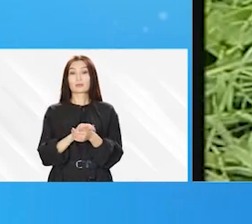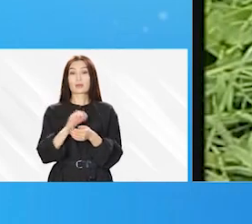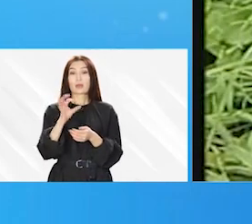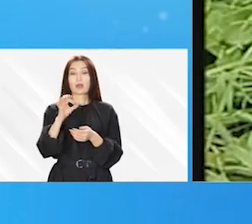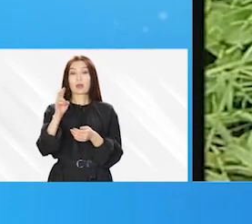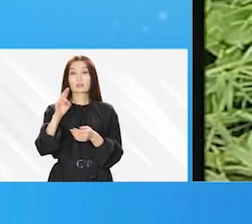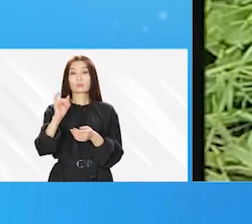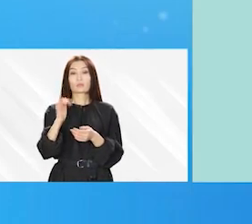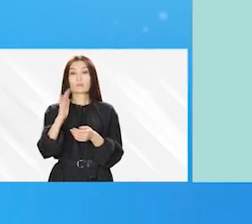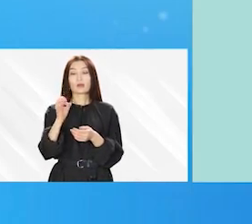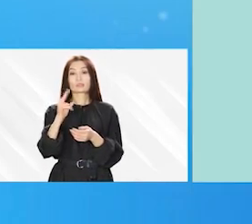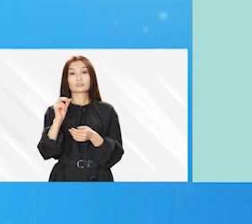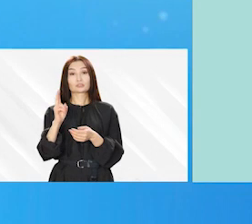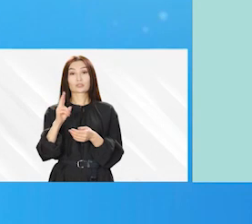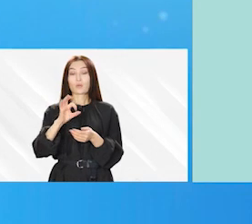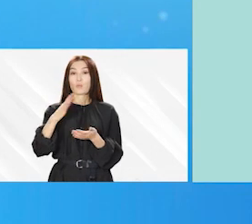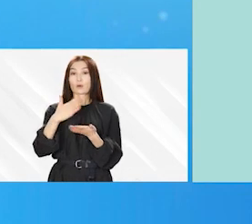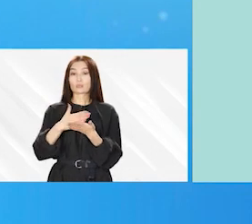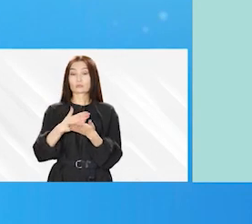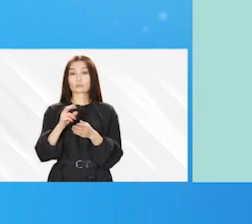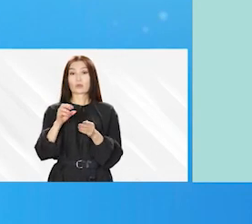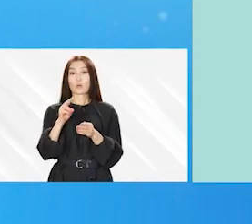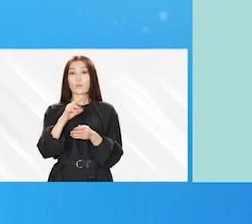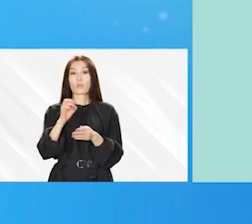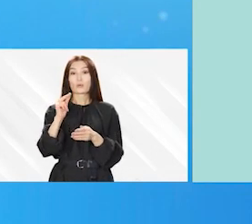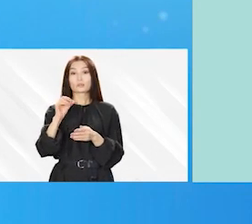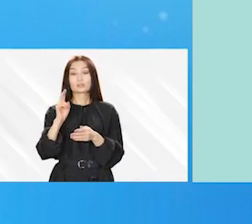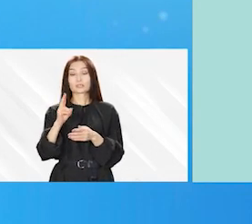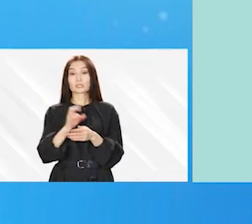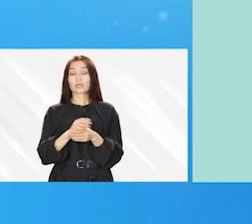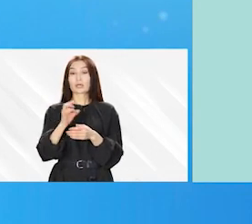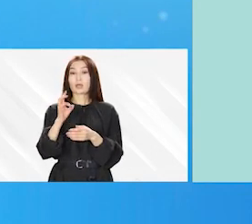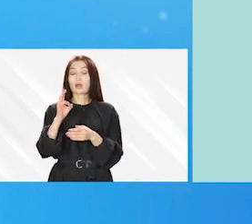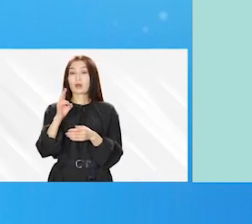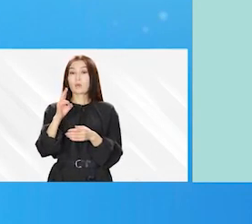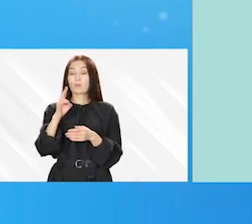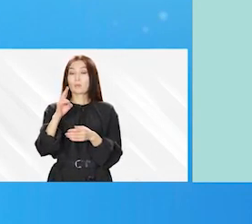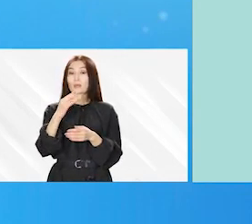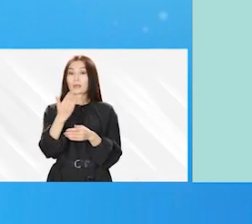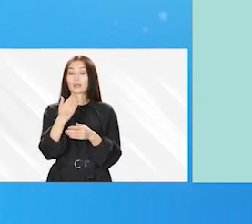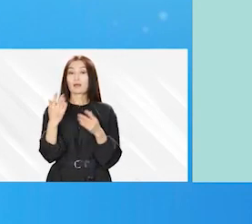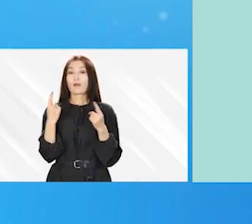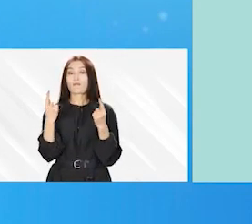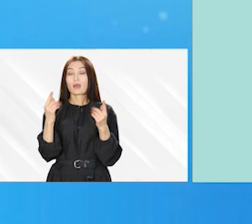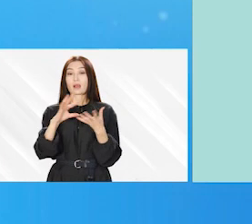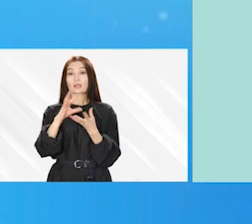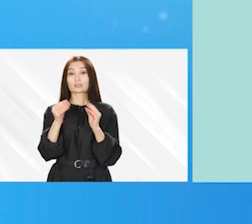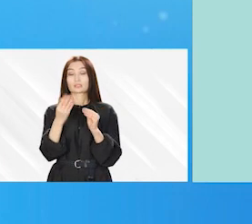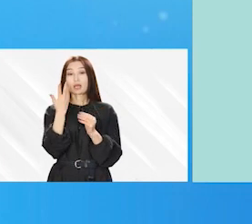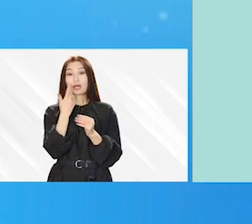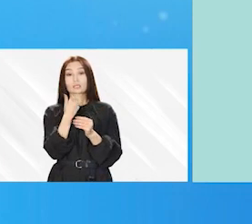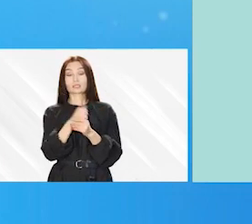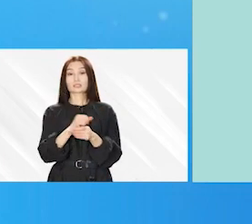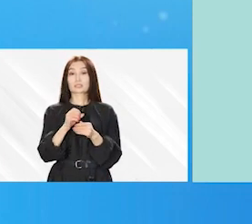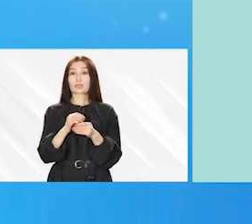одуванчик по расположению почек на побеге по форме почек их величине окраски